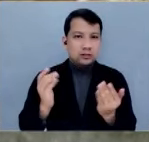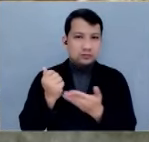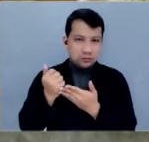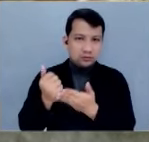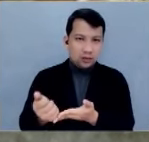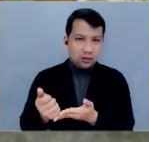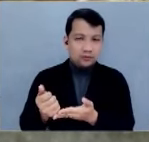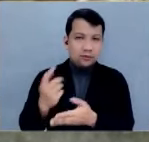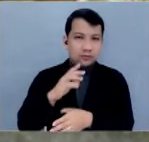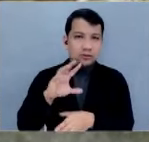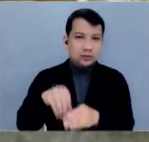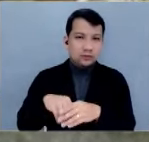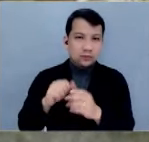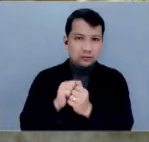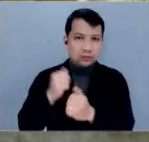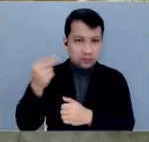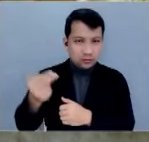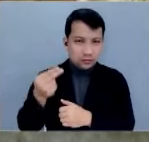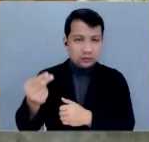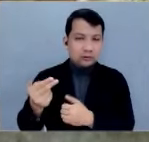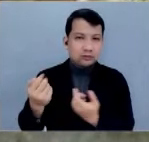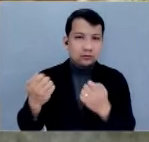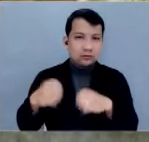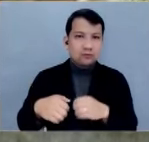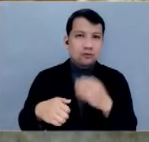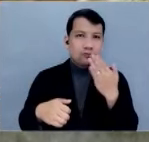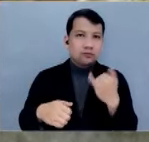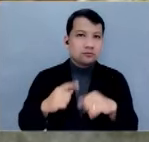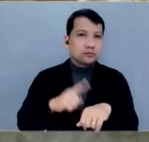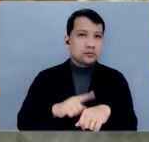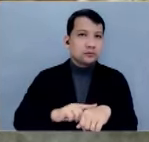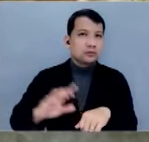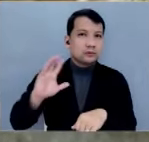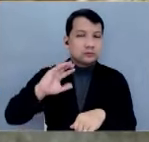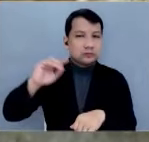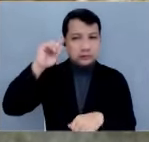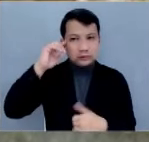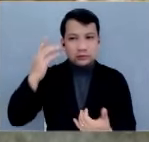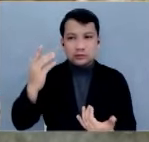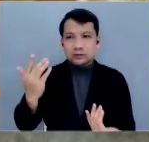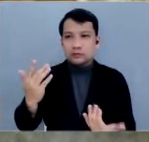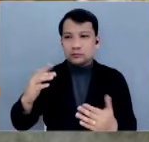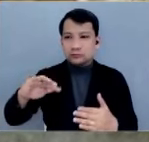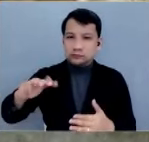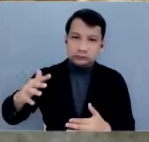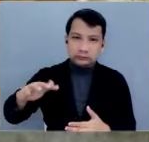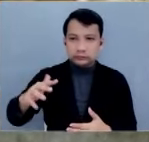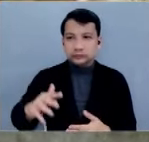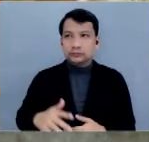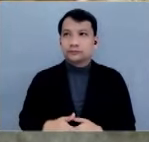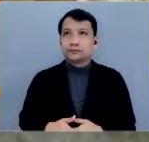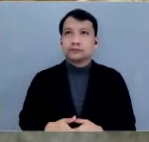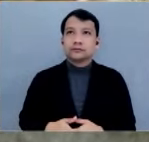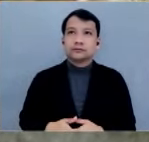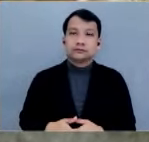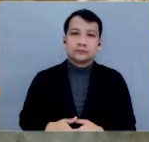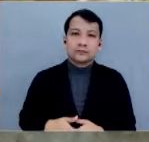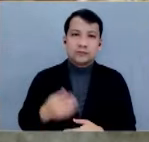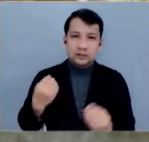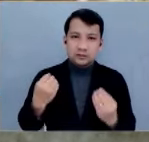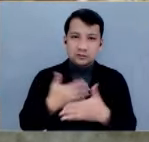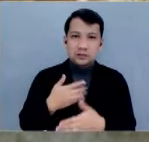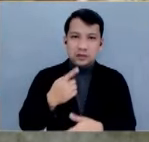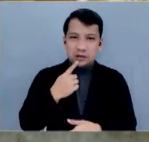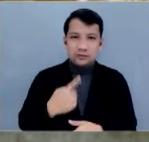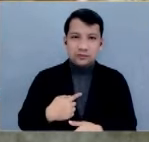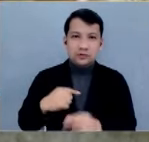part nitong historical event. At the same time, at the back of my mind, medyo nag-hesitate ako, striking ng fear dahil syempre family,